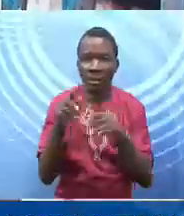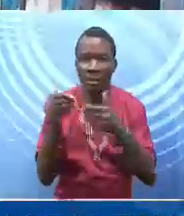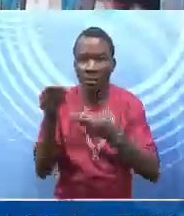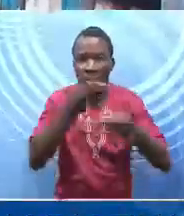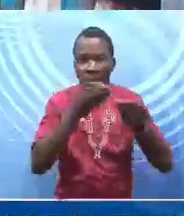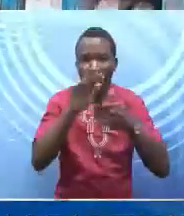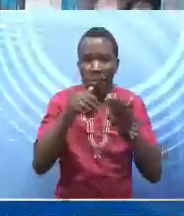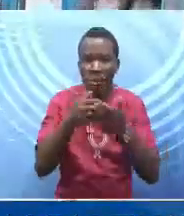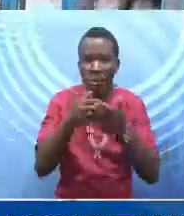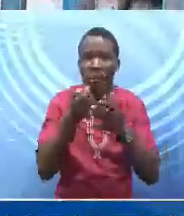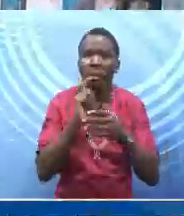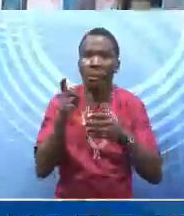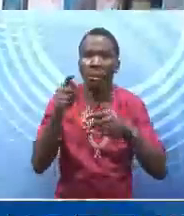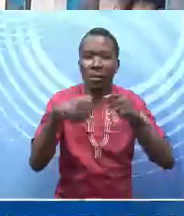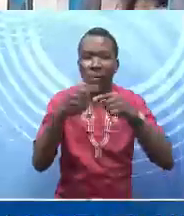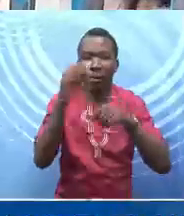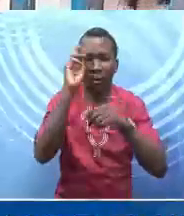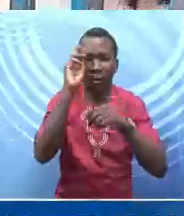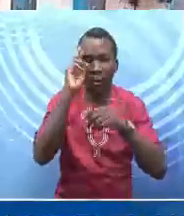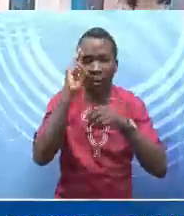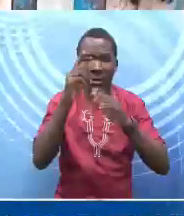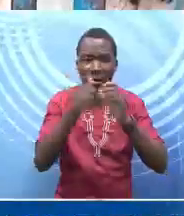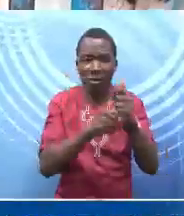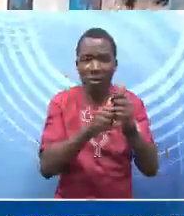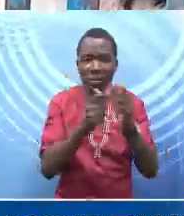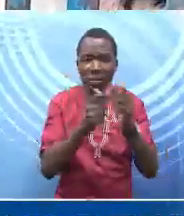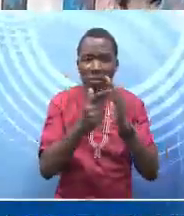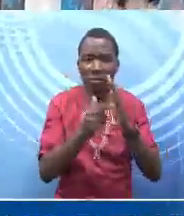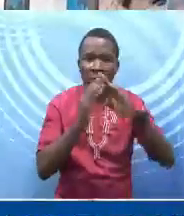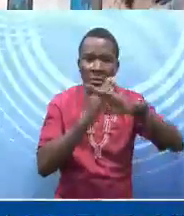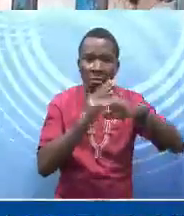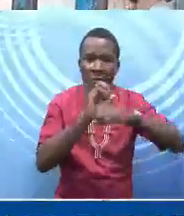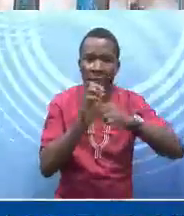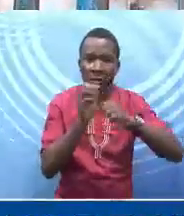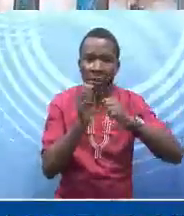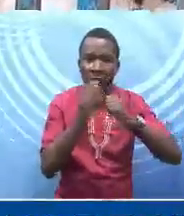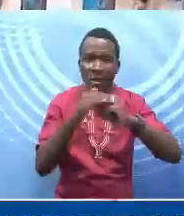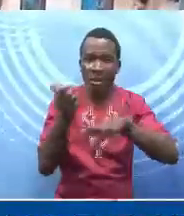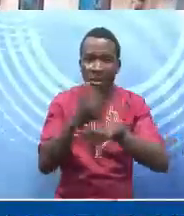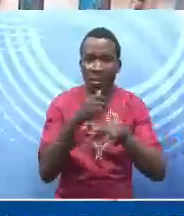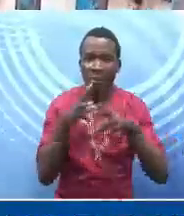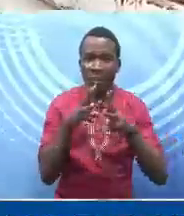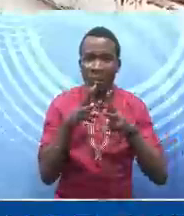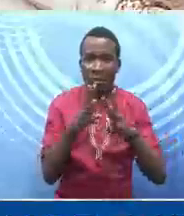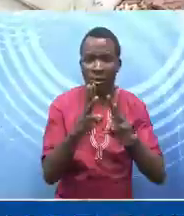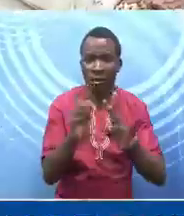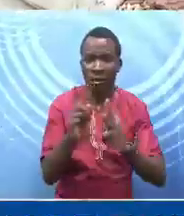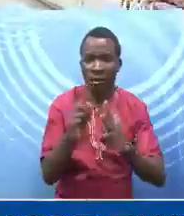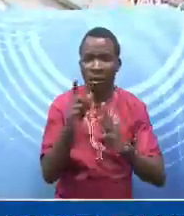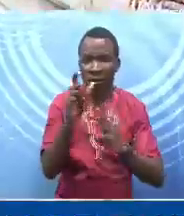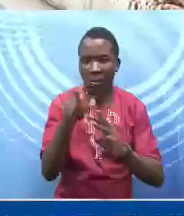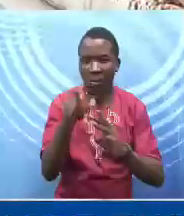bose bakwiye gukomeza kuzirikana no gukurikiza amabwiriza yo kwirinda COVID-19 bayashyizweho mu rwego rwo kugira ngo hatagira